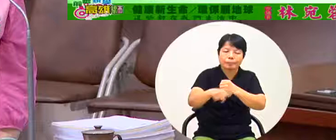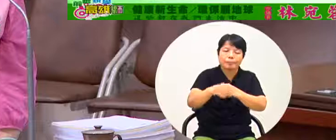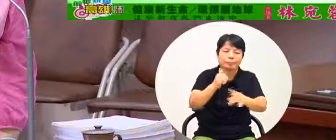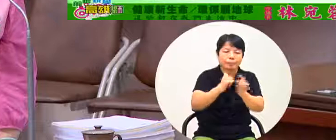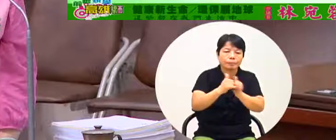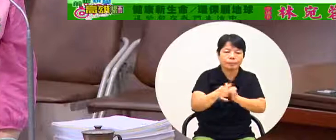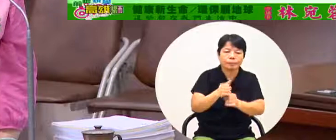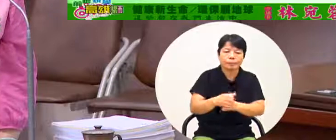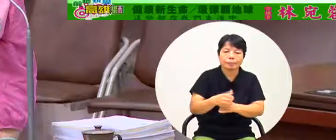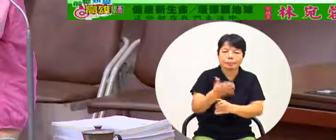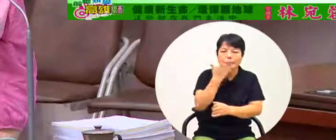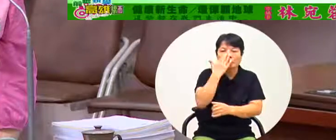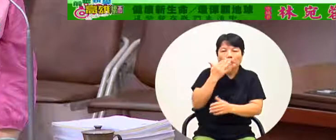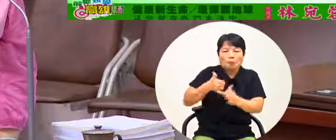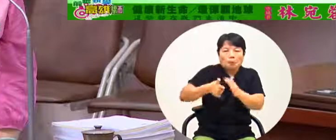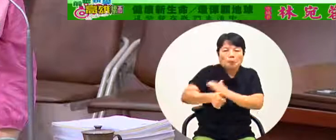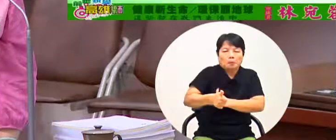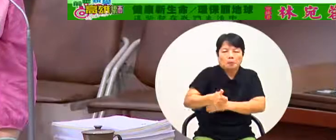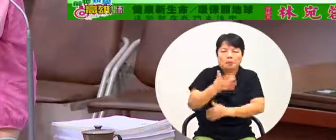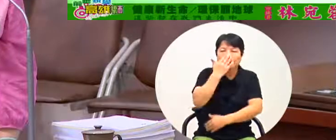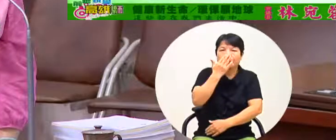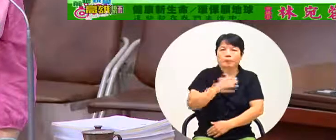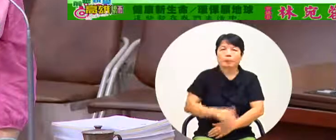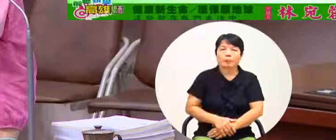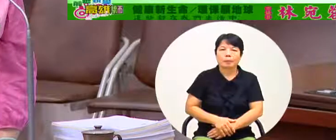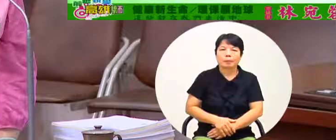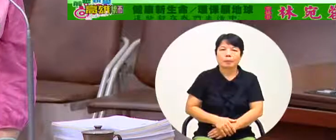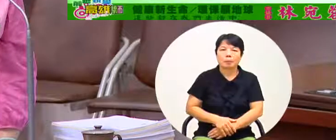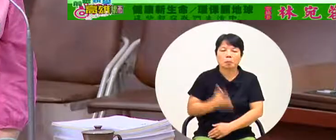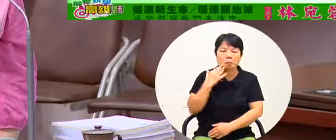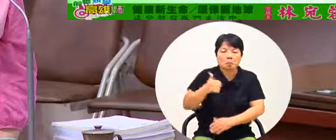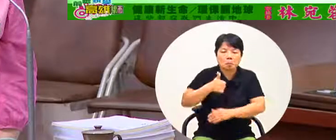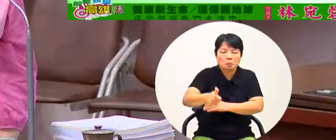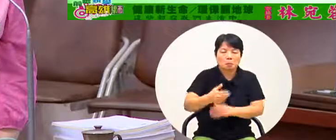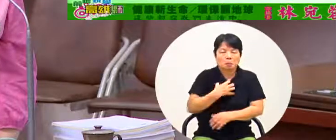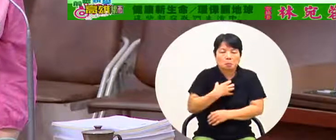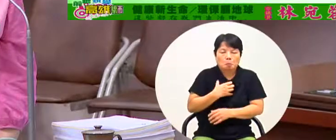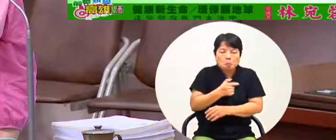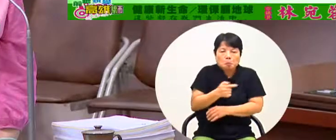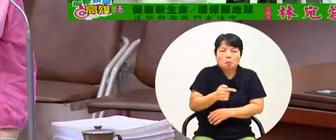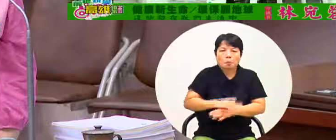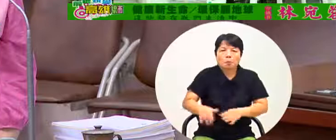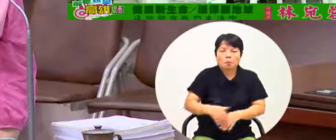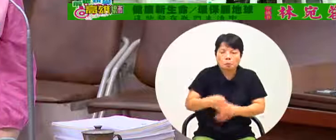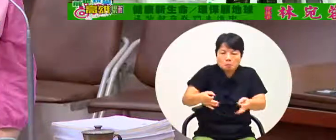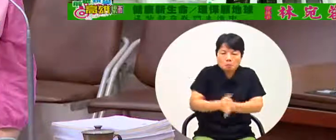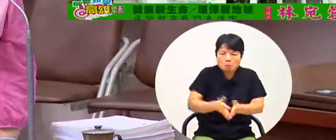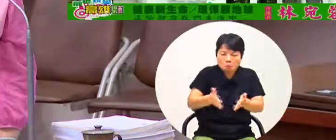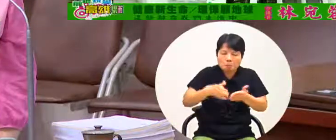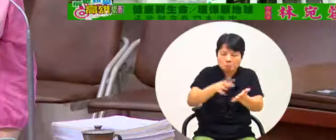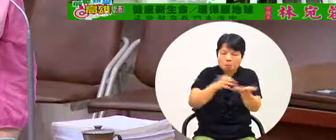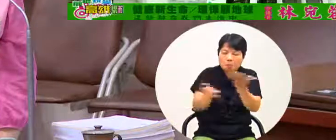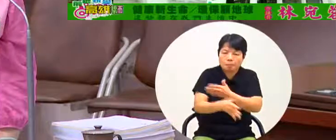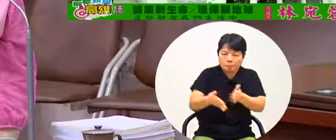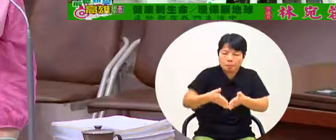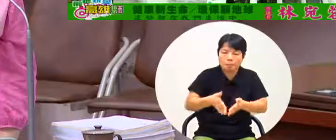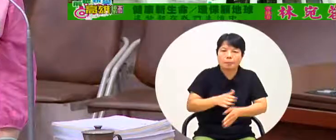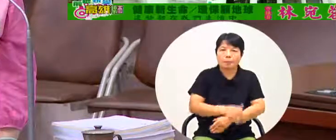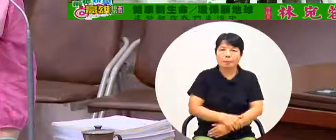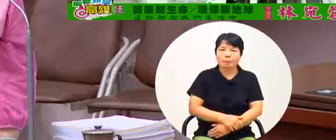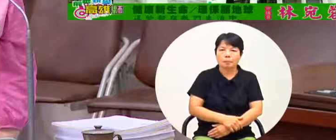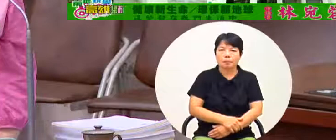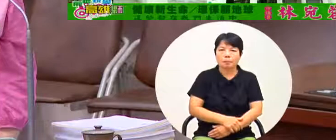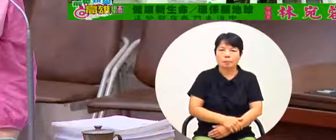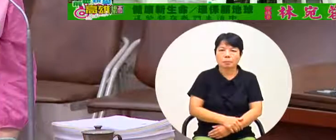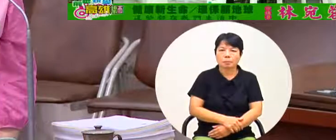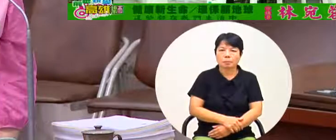去，去了大家都这样走到皮皮出来，这个可能要立即性去把它 拆掉、哦、太危险了、哦、这个是